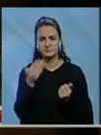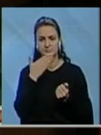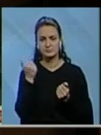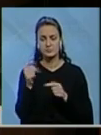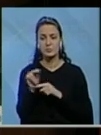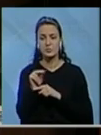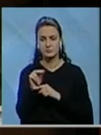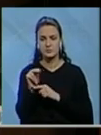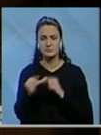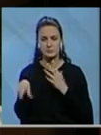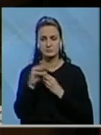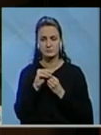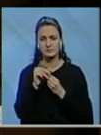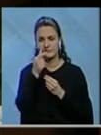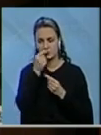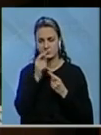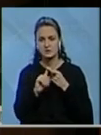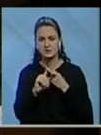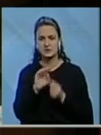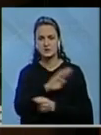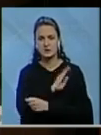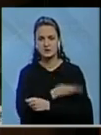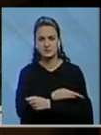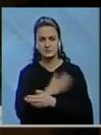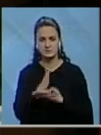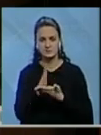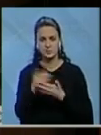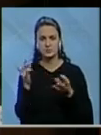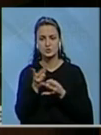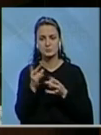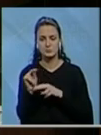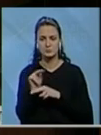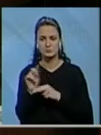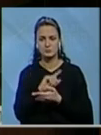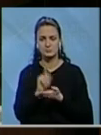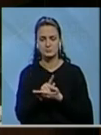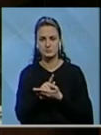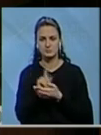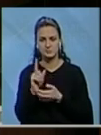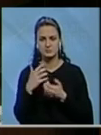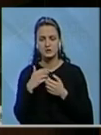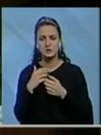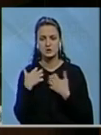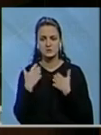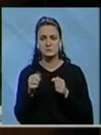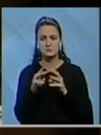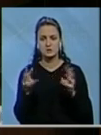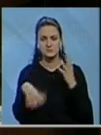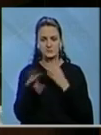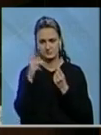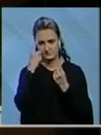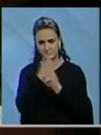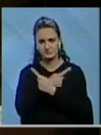პროცესს არაერთი მოქალაქე გადის. ვირუსი კვლავ ძლიერია და მას ჭირდება შესაბამისი მკურნალობა. ასევე რომ ჯანდაცვის მინისტრი მოუწოდებს ყველას,